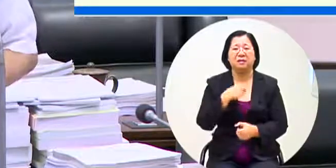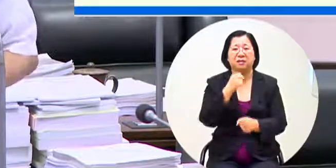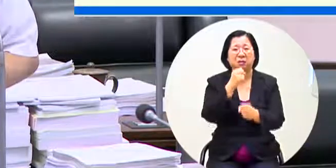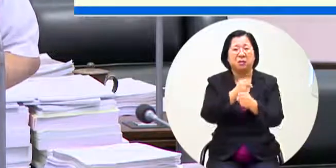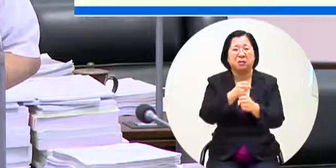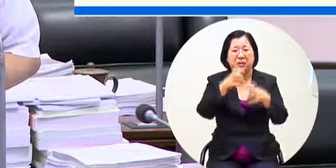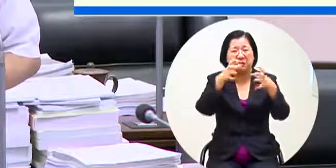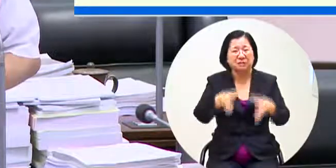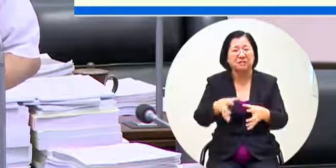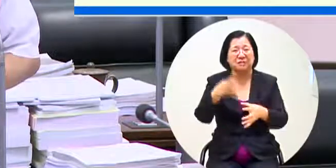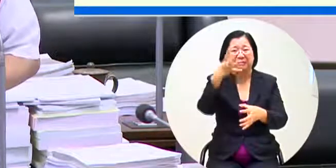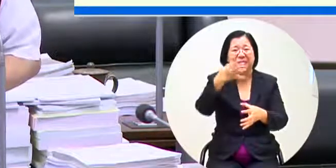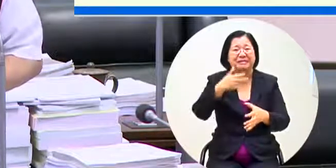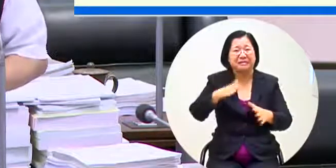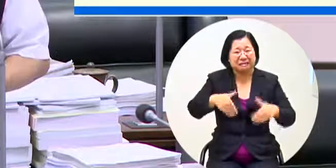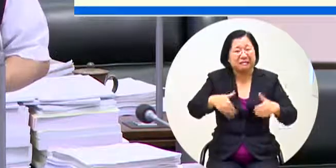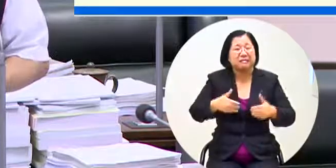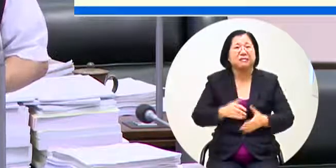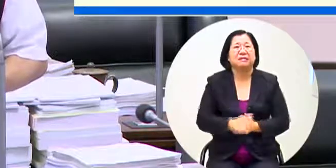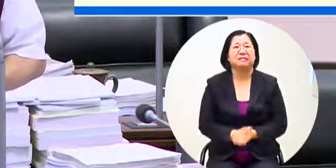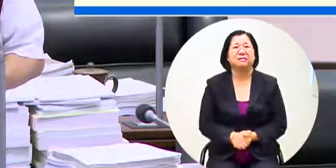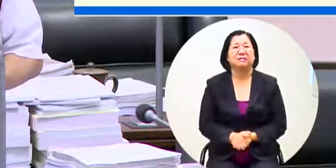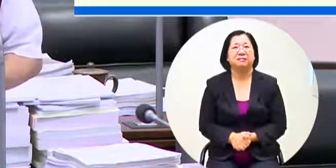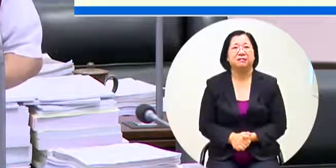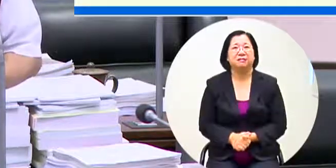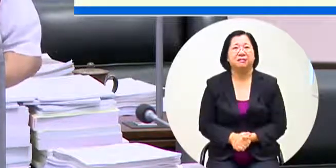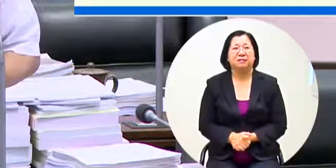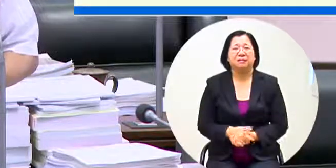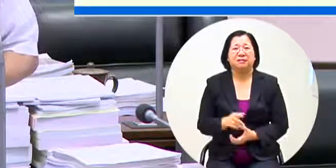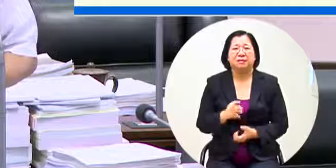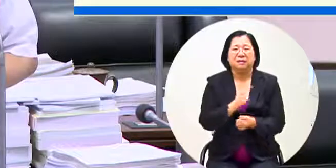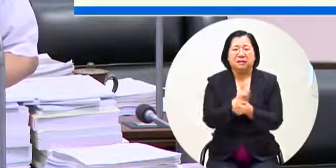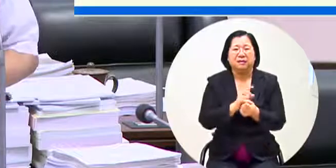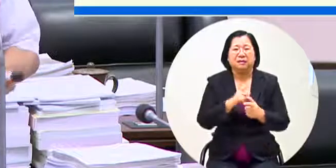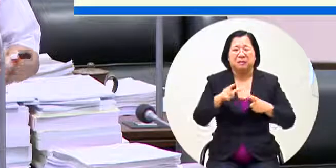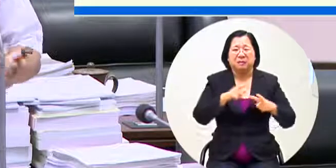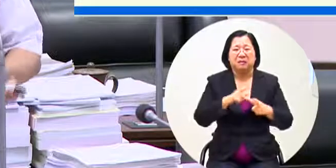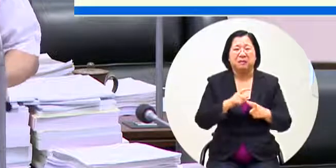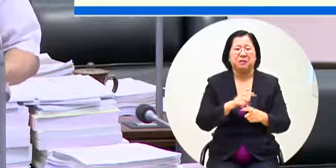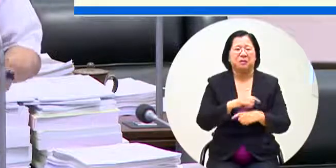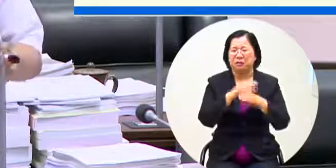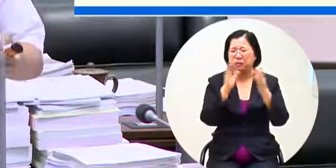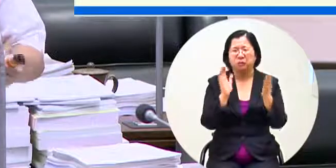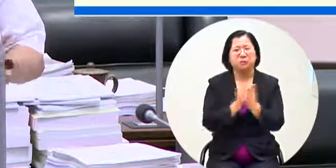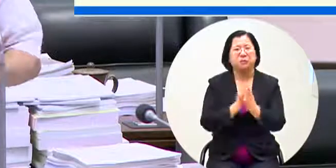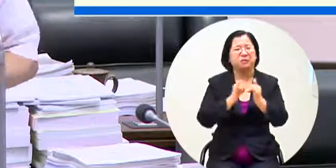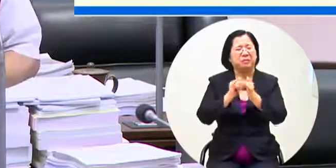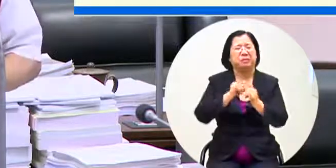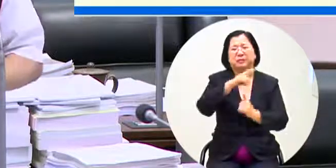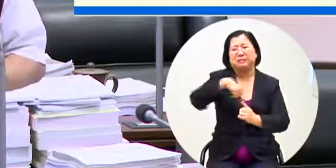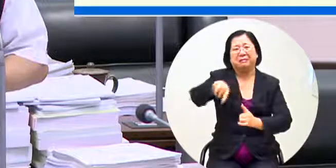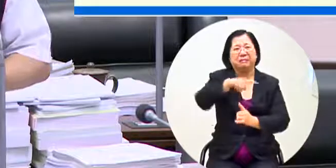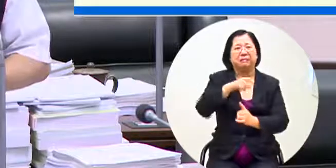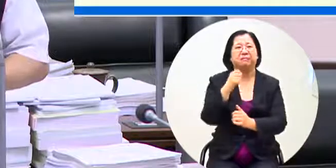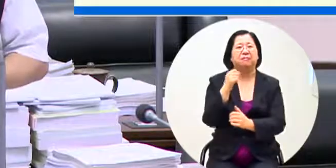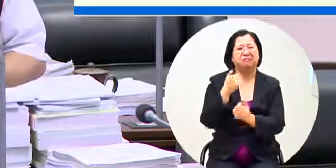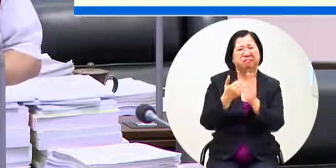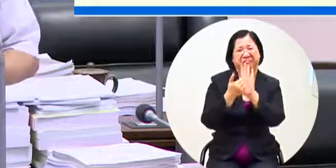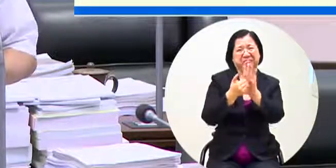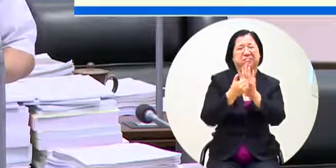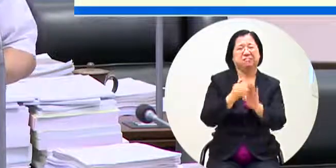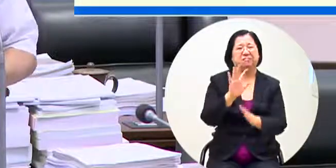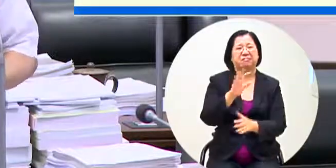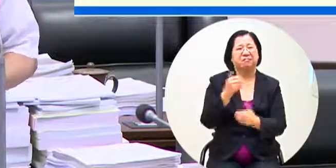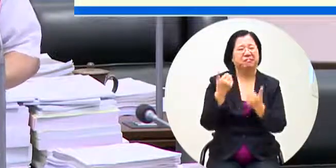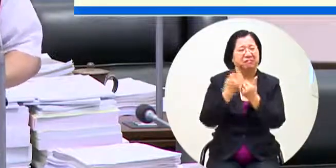人全力反对吼，啊，真济个乡亲在咧讲新三轻，恁敢讲到外好拄外好，结